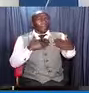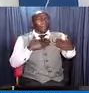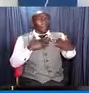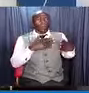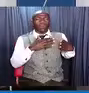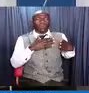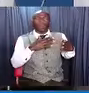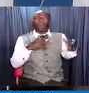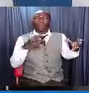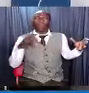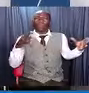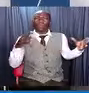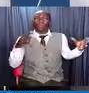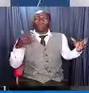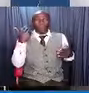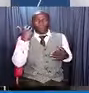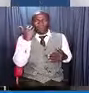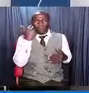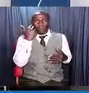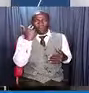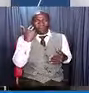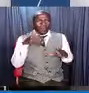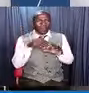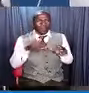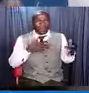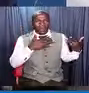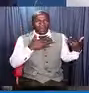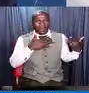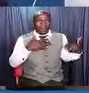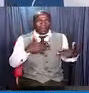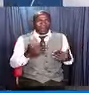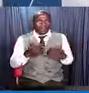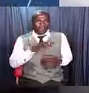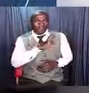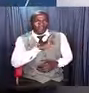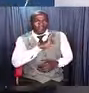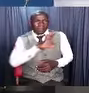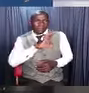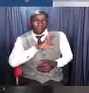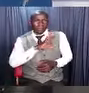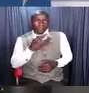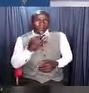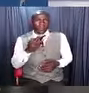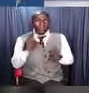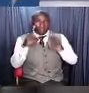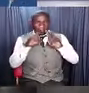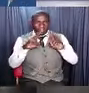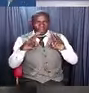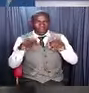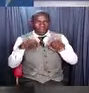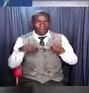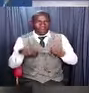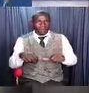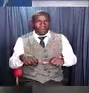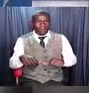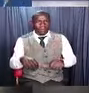Lakini ajabu. And the amazing part. Ikawa ndani mwangu. In my heart. Nimejaliwa tunda. I had the fruit. La amani. Of peace. La kukaa.